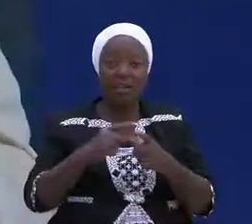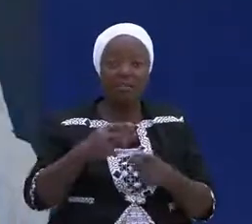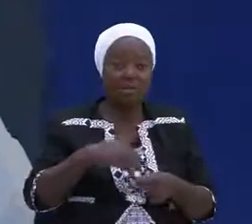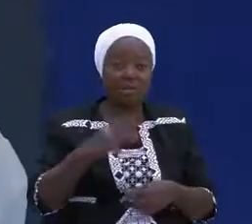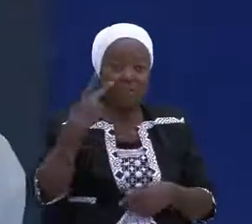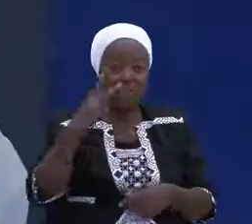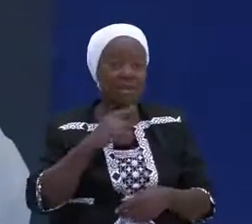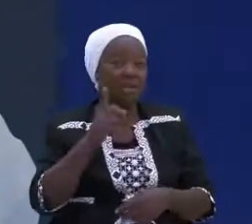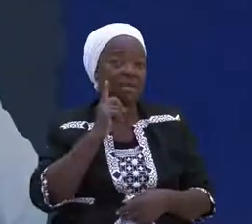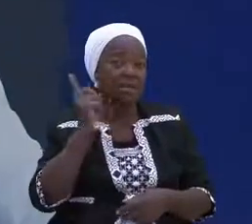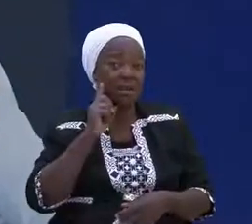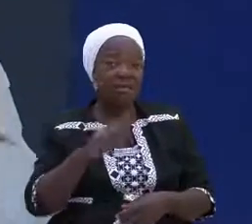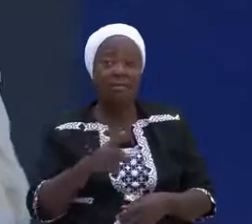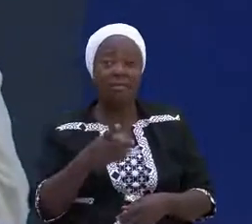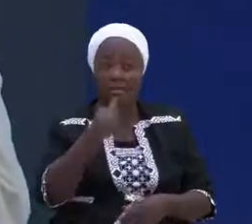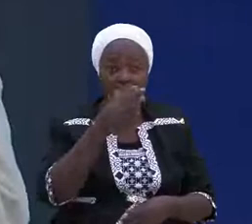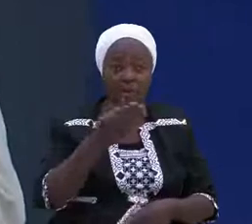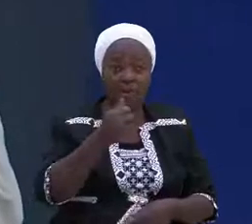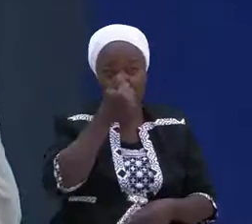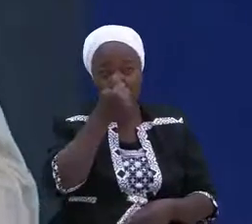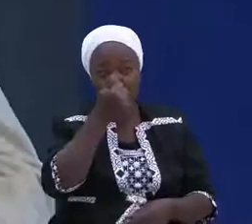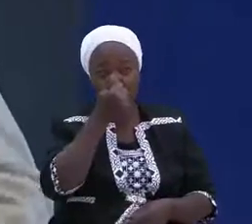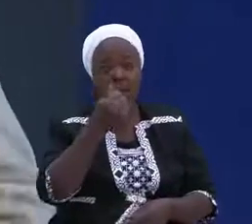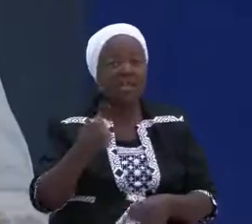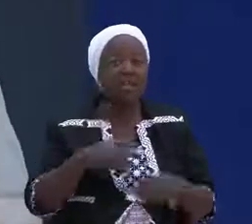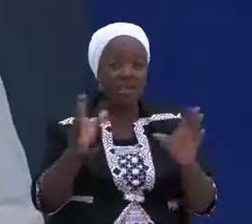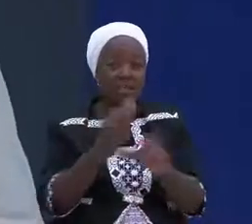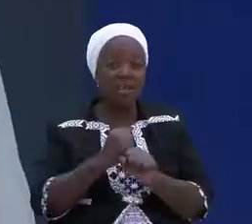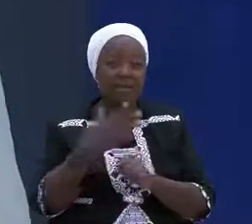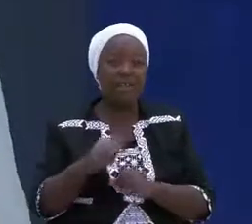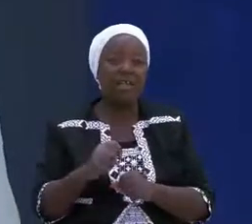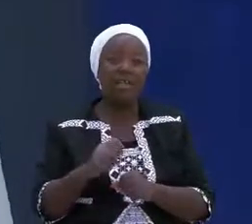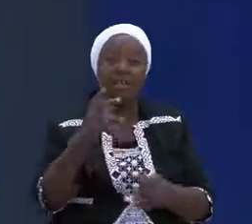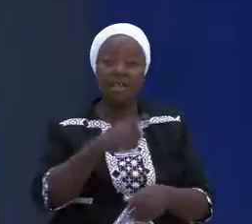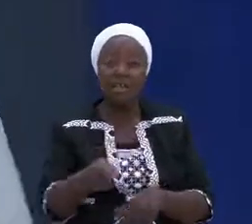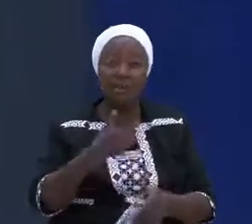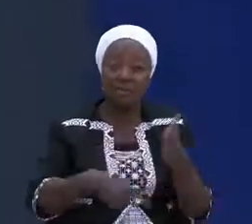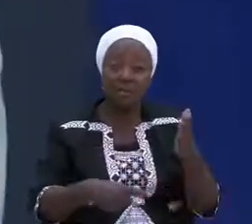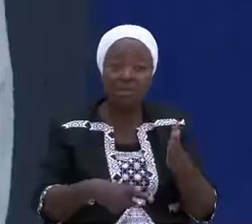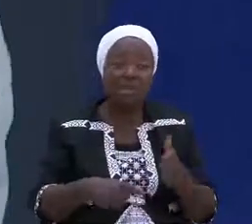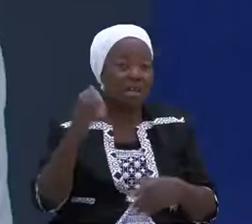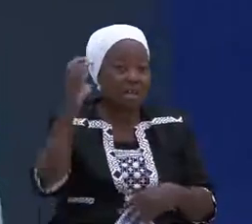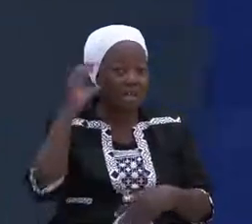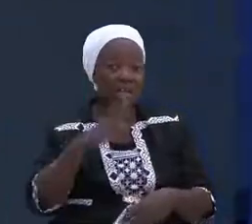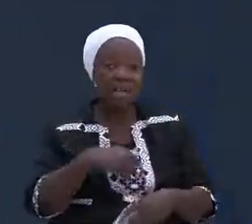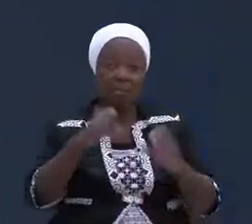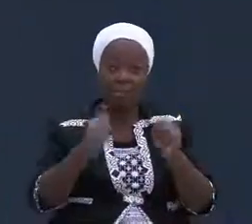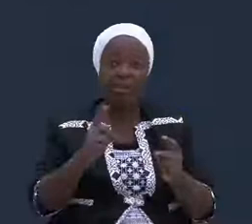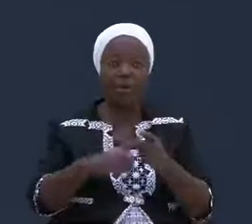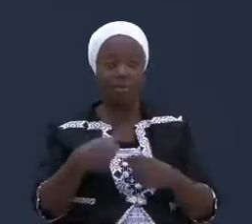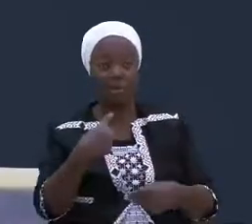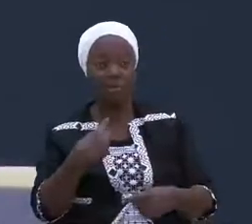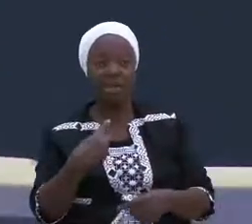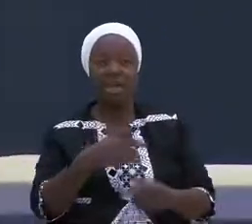sourds-muets recevant leur écoute et recevant la capacité de parler, nous avons